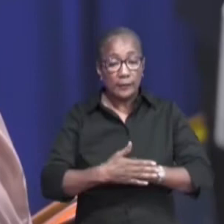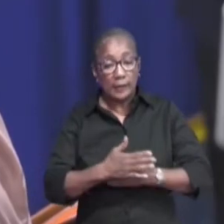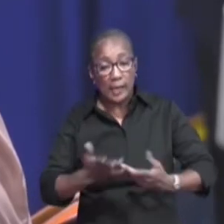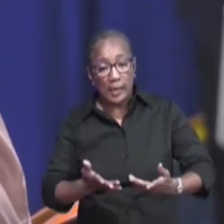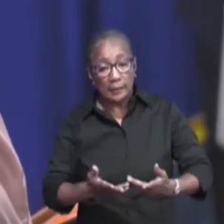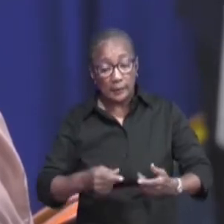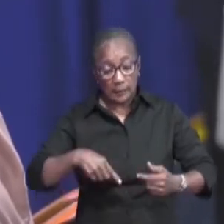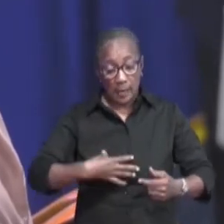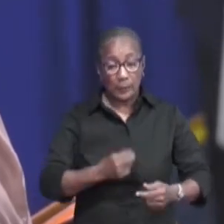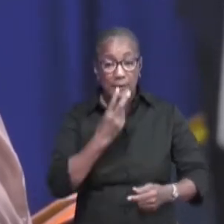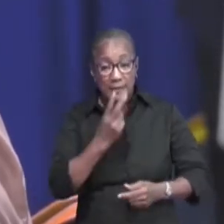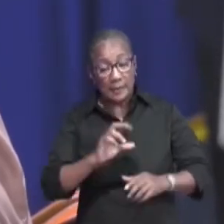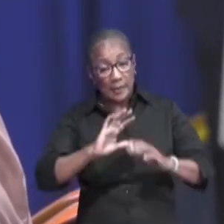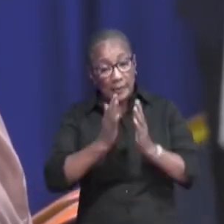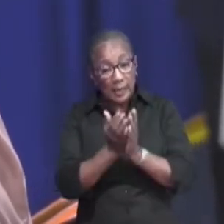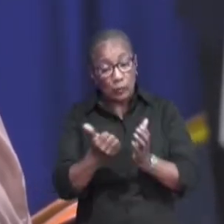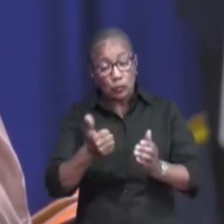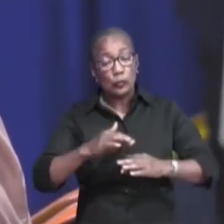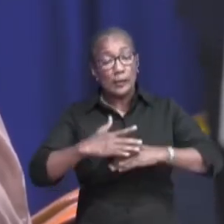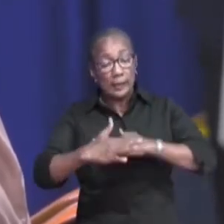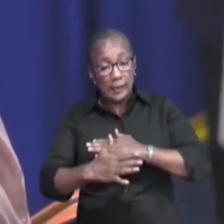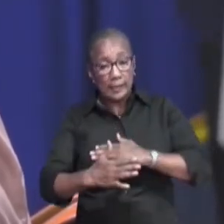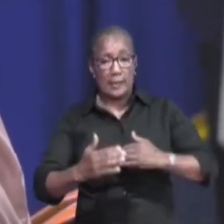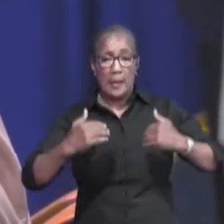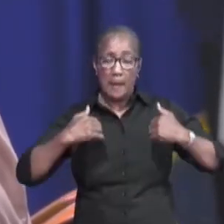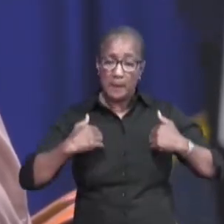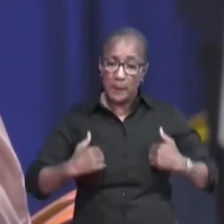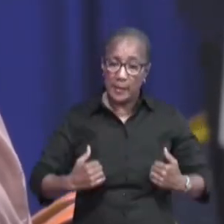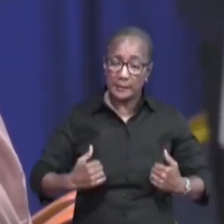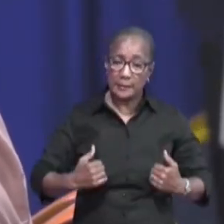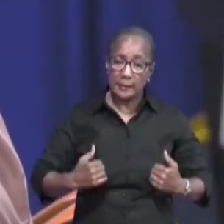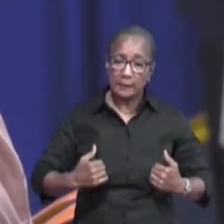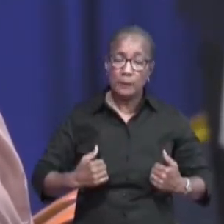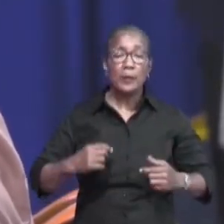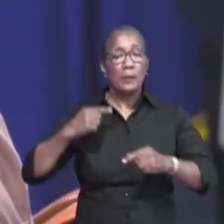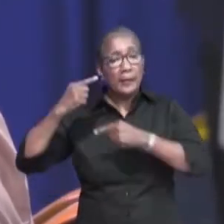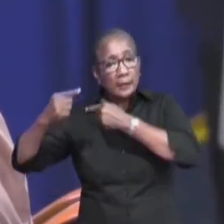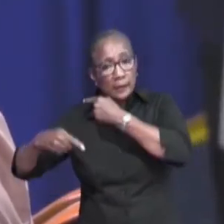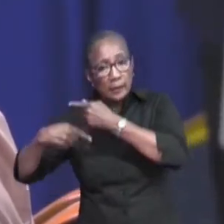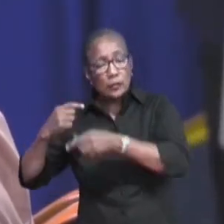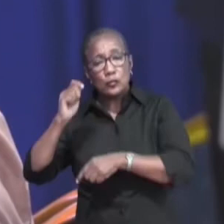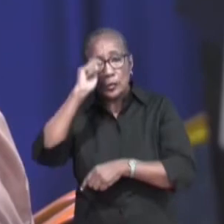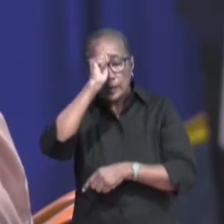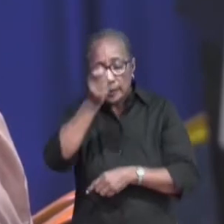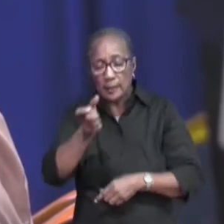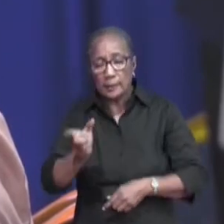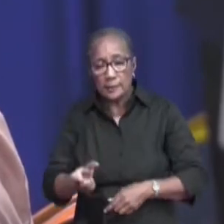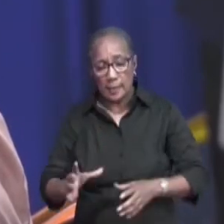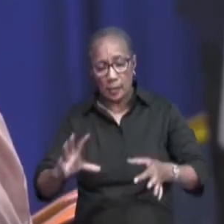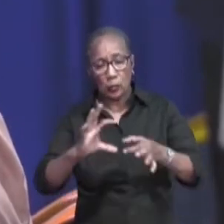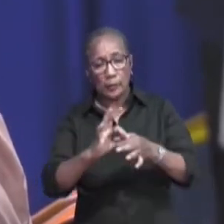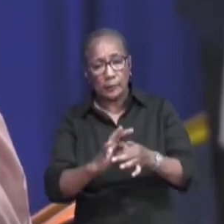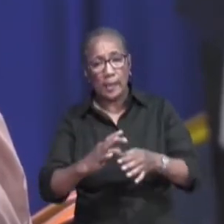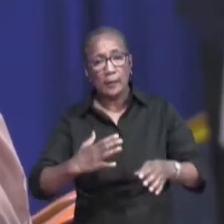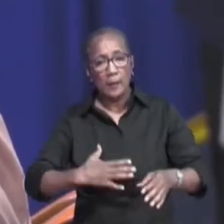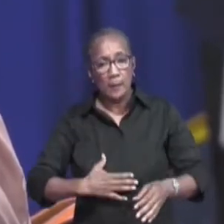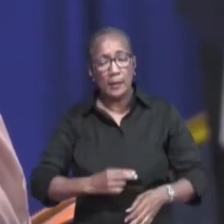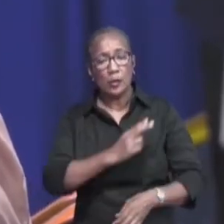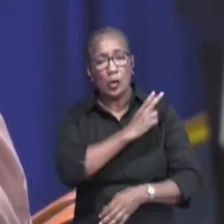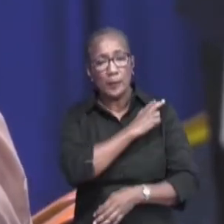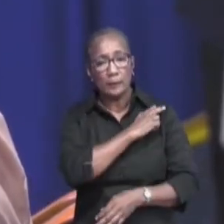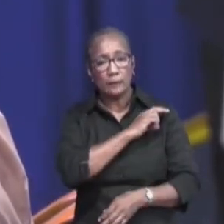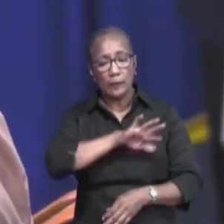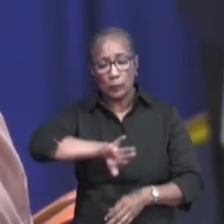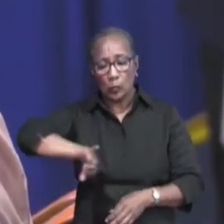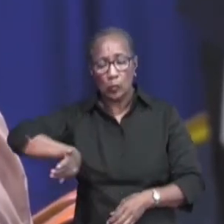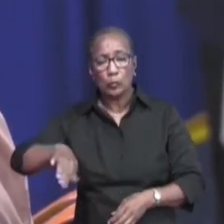tu bawiking ba smabeng en nanga traditioneel gezag sabeng de in contact nanga den commandanti fu Oost